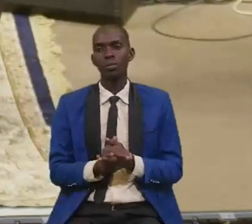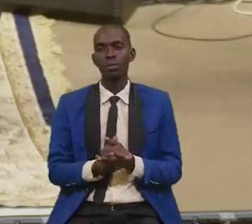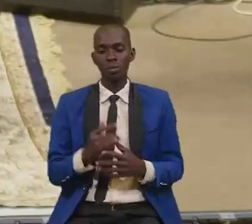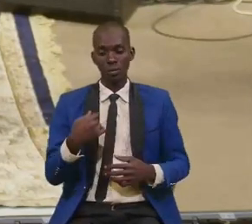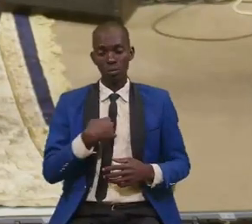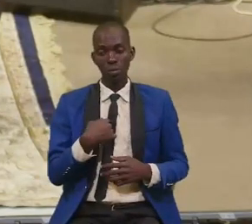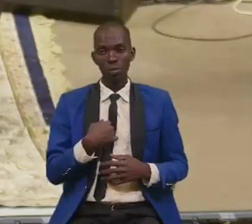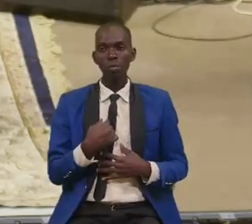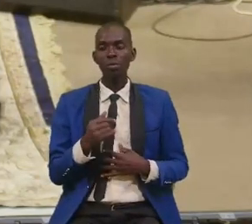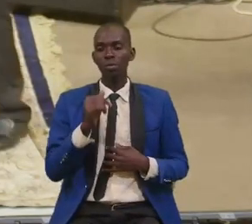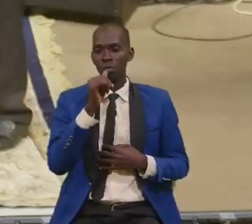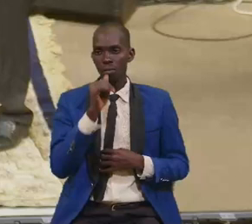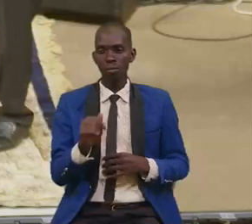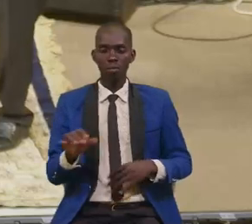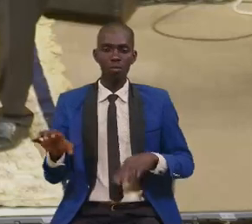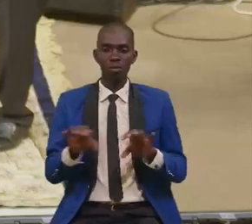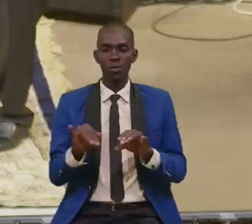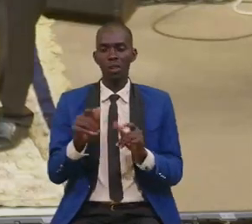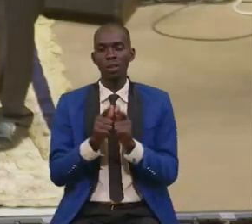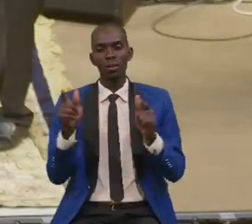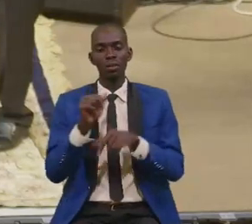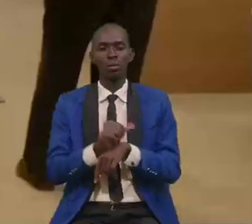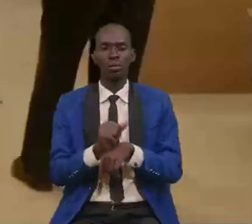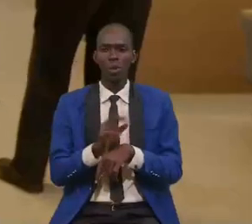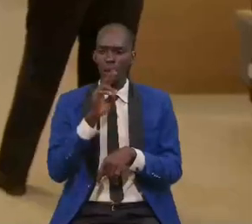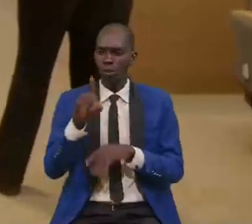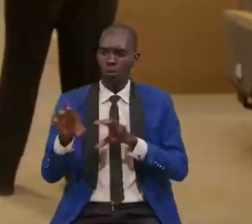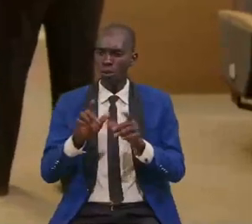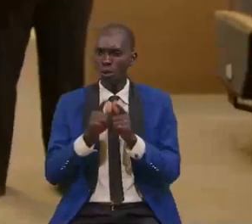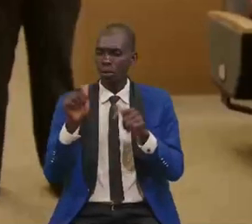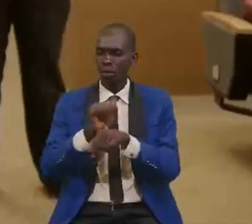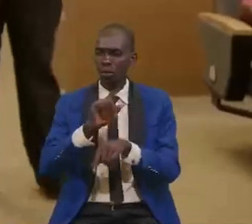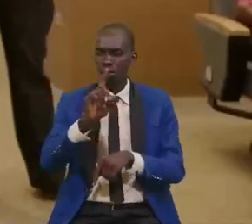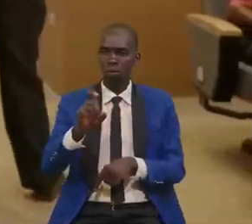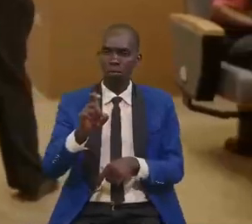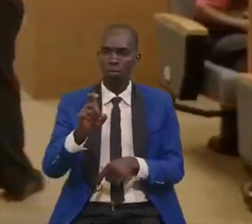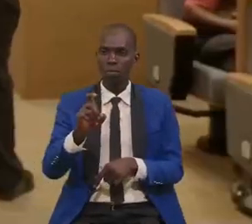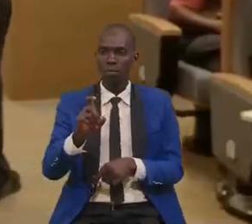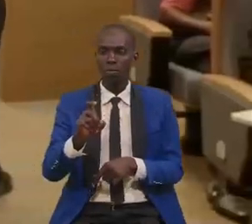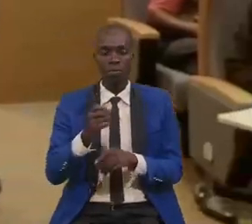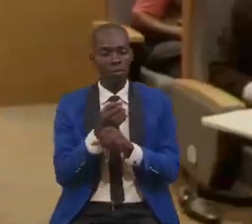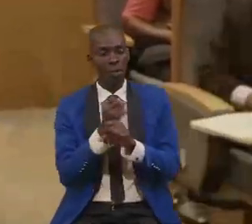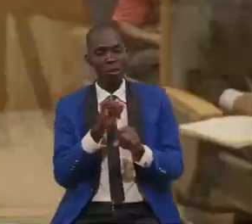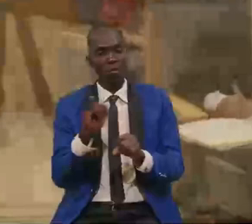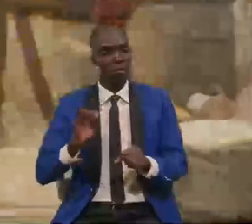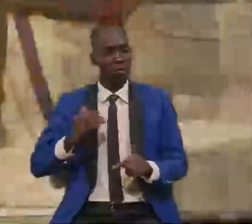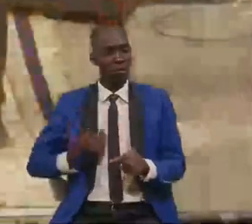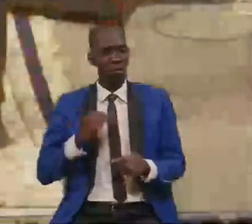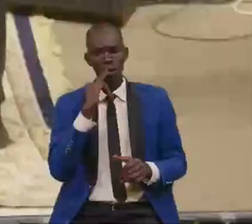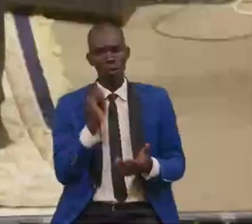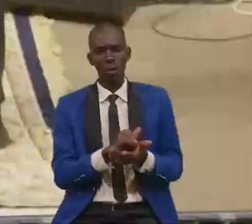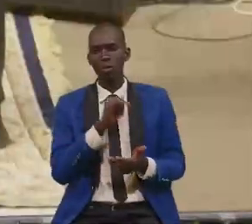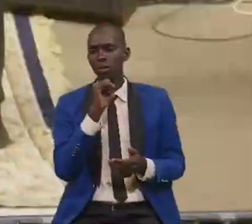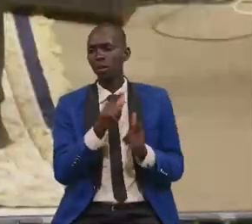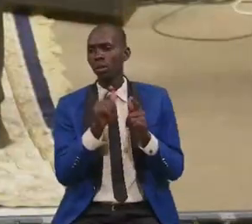Je fais un grand ouvrage. Est-ce que tu fais un grand ouvrage? Sauvant des âmes, n'est-ce pas un grand ouvrage?